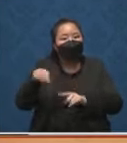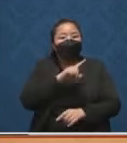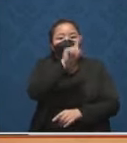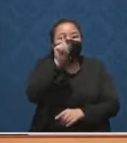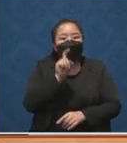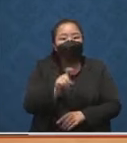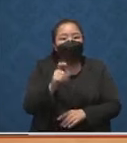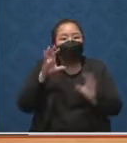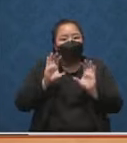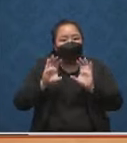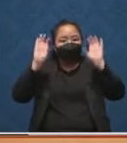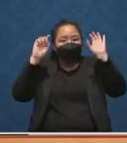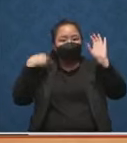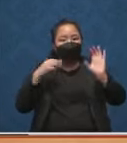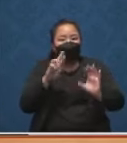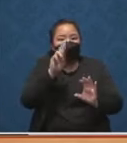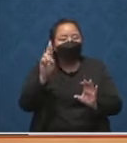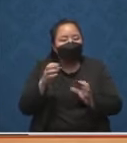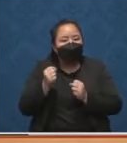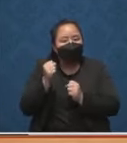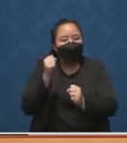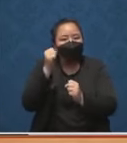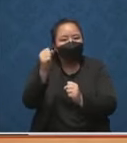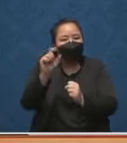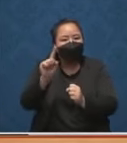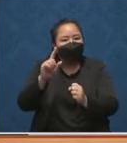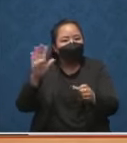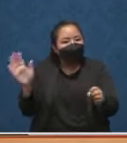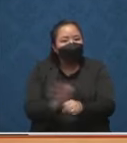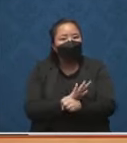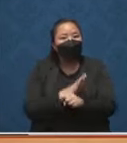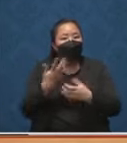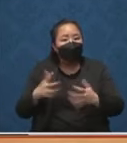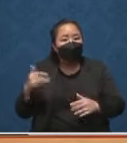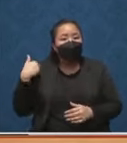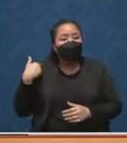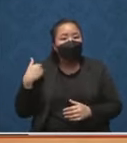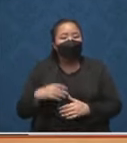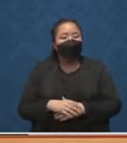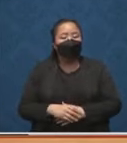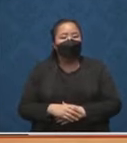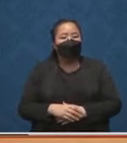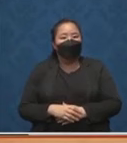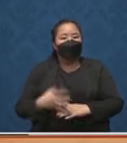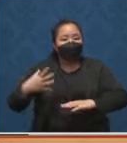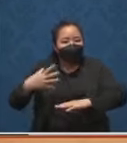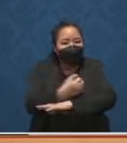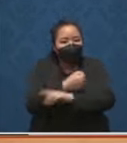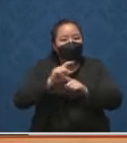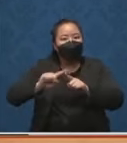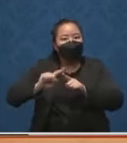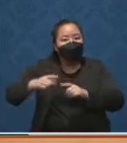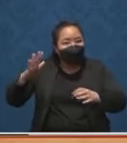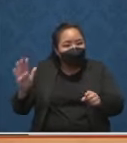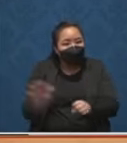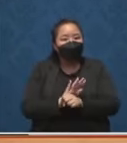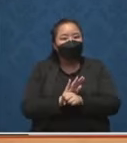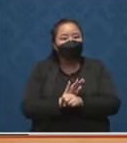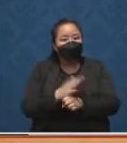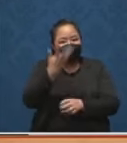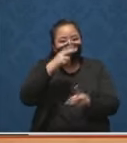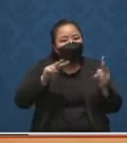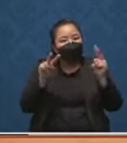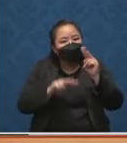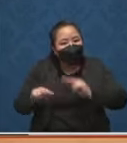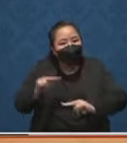คือว่ารัฐบาลเนี่ยได้ใช้ความพยายามอย่างเต็มความสามารถแล้วหรือยังใช้อำนาจที่มีอยู่เต็มที่แล้วหรือยังที่จะคุ้ม